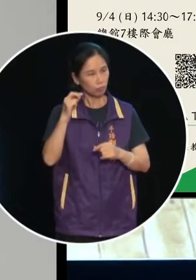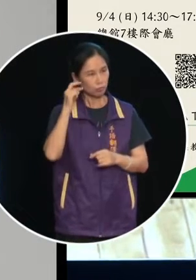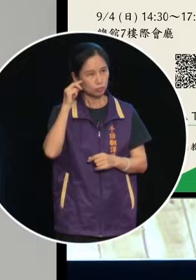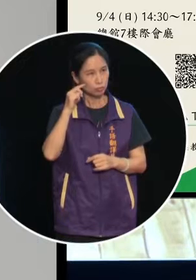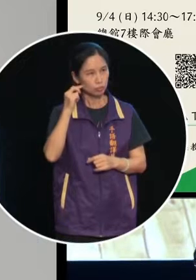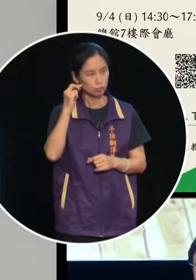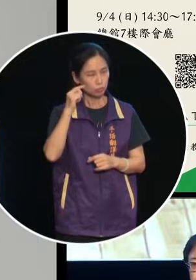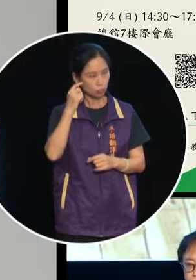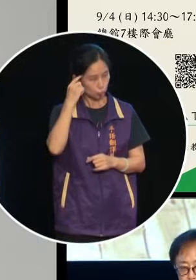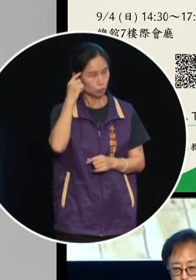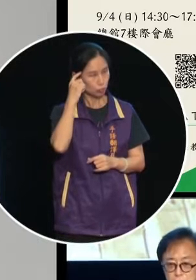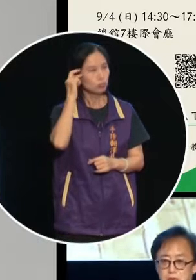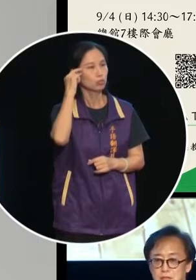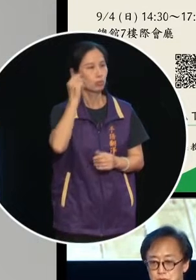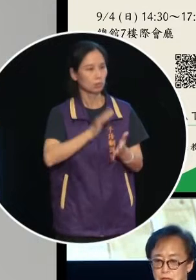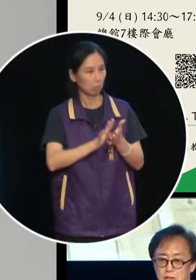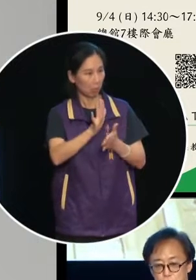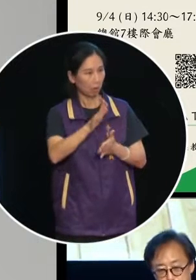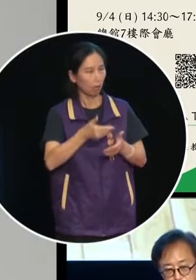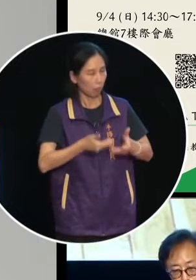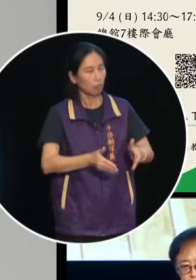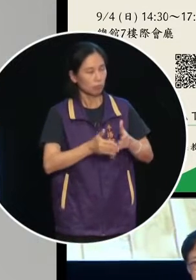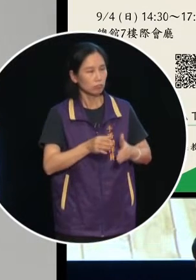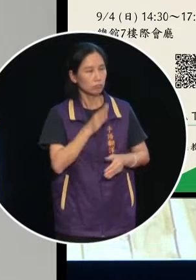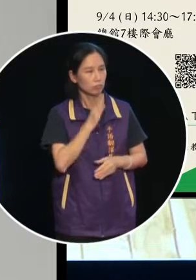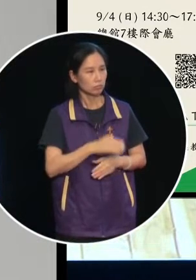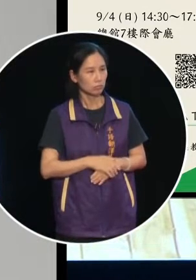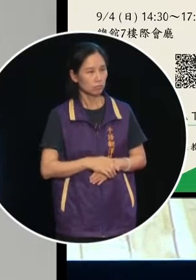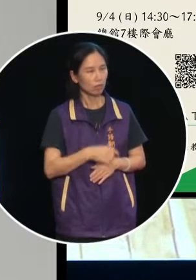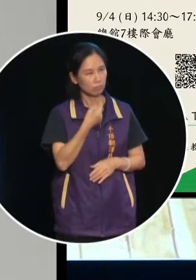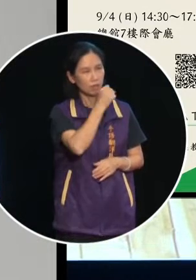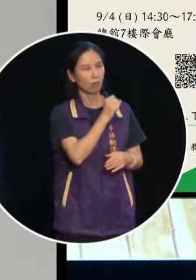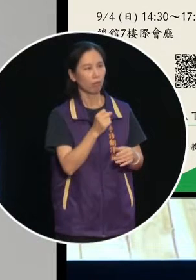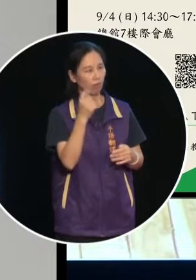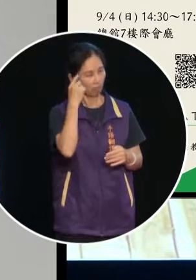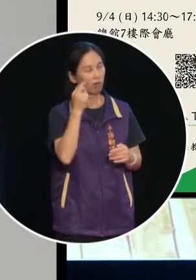越来越很重要，当然台湾人也觉得台日关系是蛮重要，